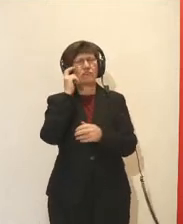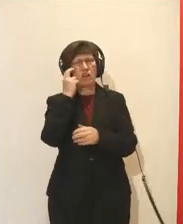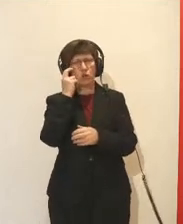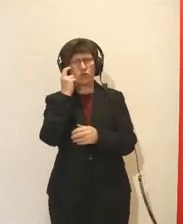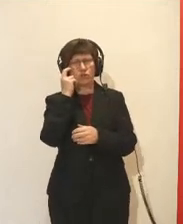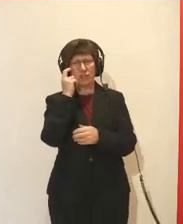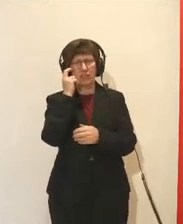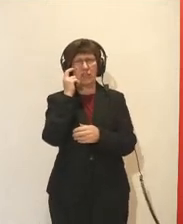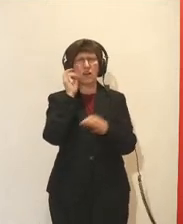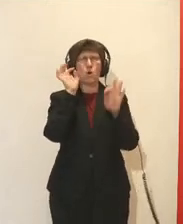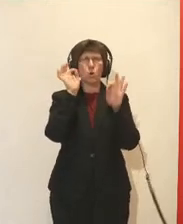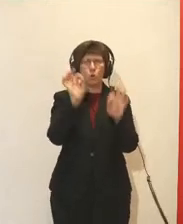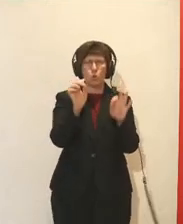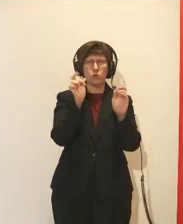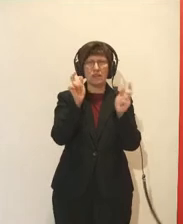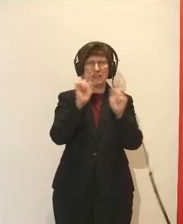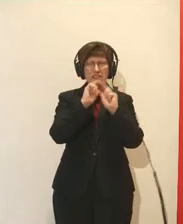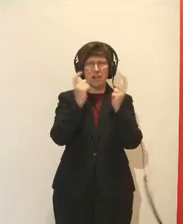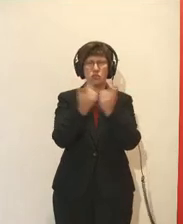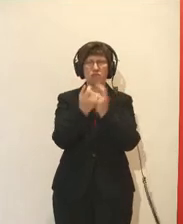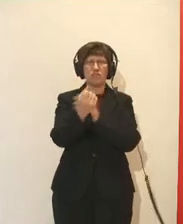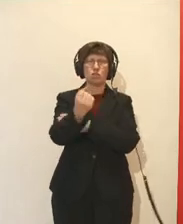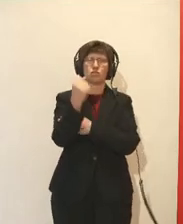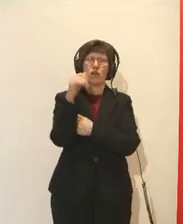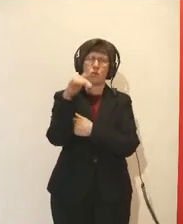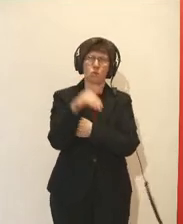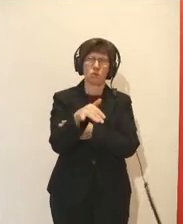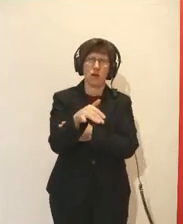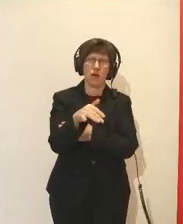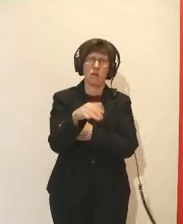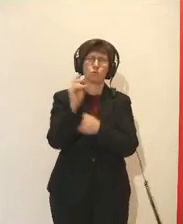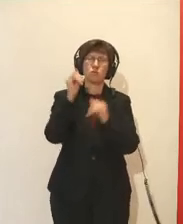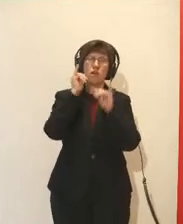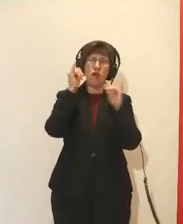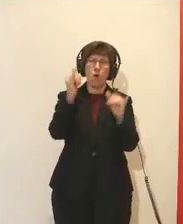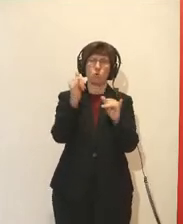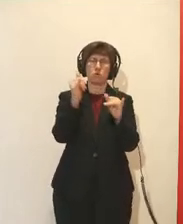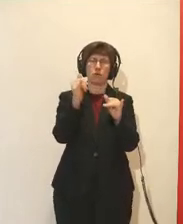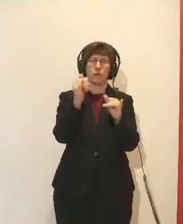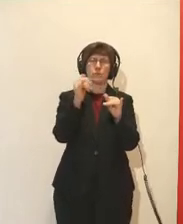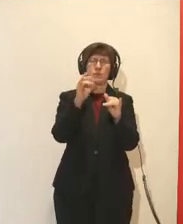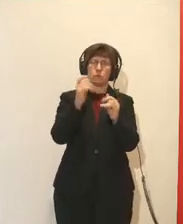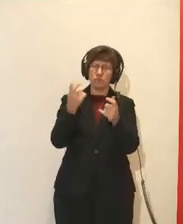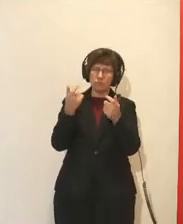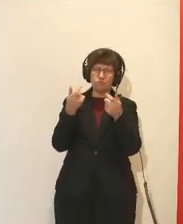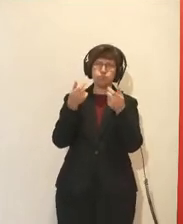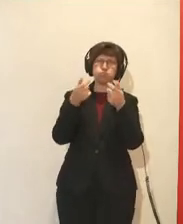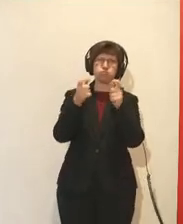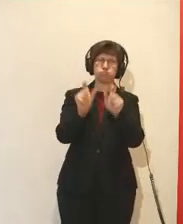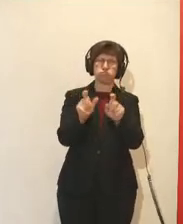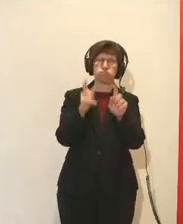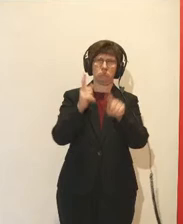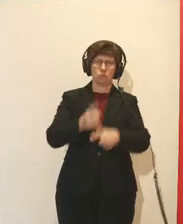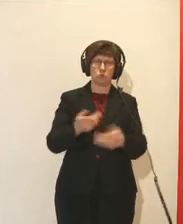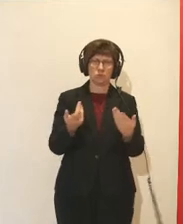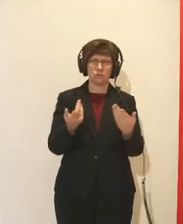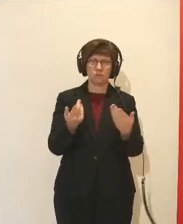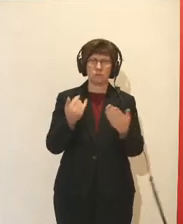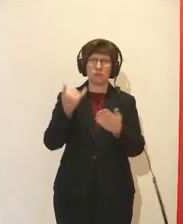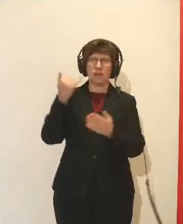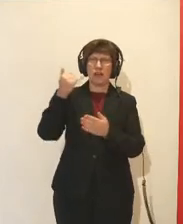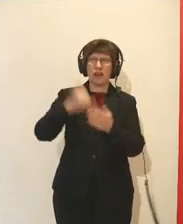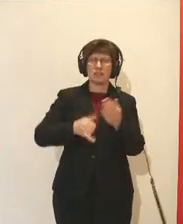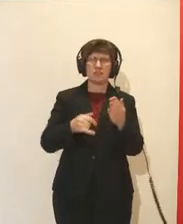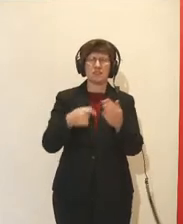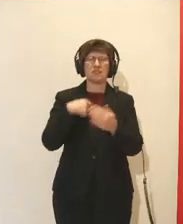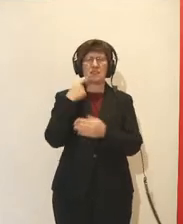die die guten in dieser gesellschaft dass die gestärkt werden müssten dass die lauter werden müssen dass sich dagegen stellen und abschließend noch mal wirklich